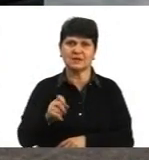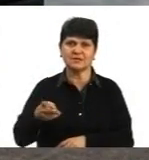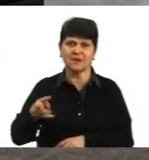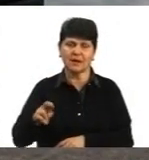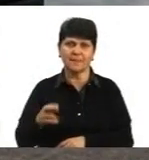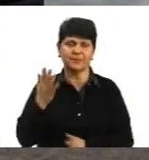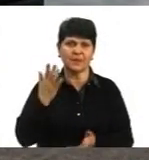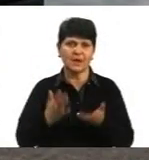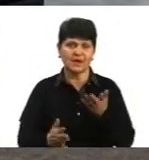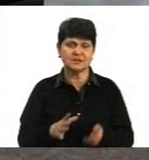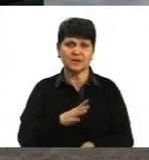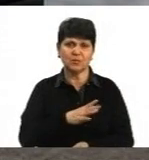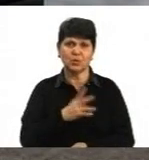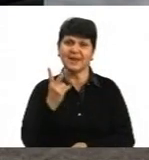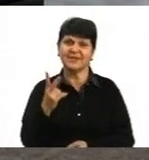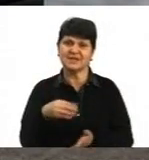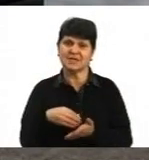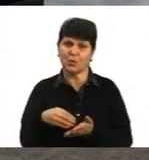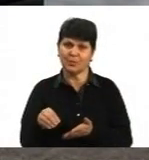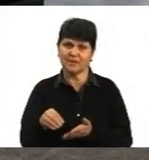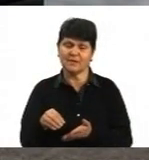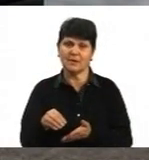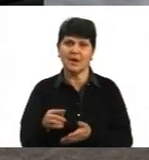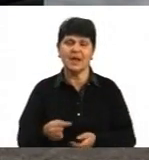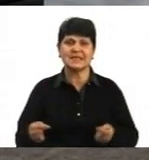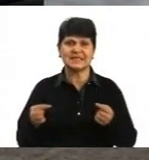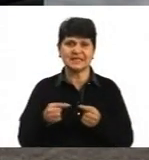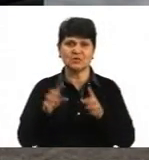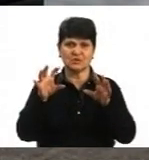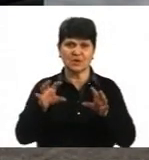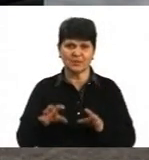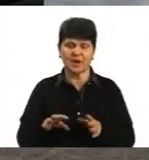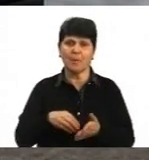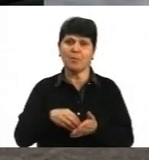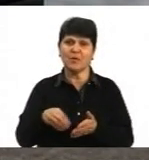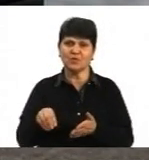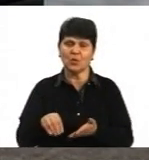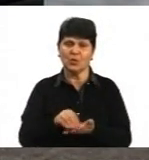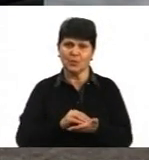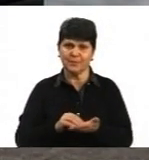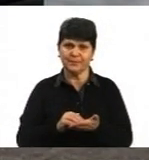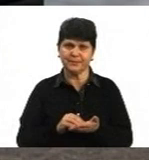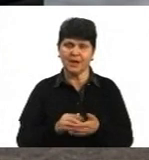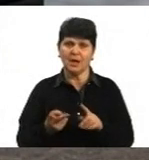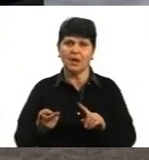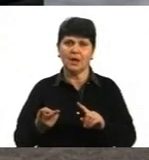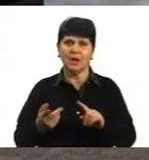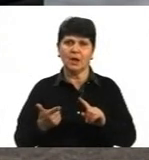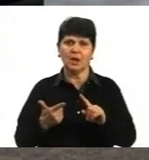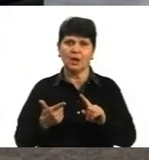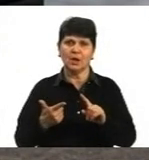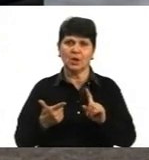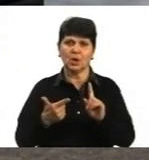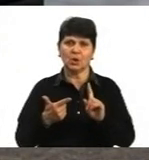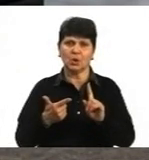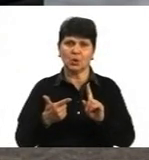відбувається, згідно законодавства, ми повторюємо закупівлю. Друга закупівля також не